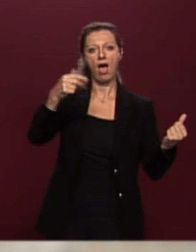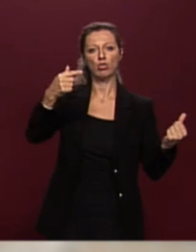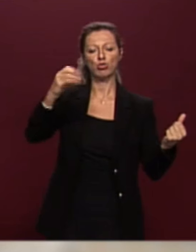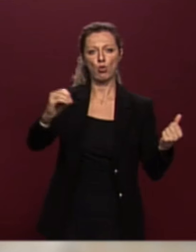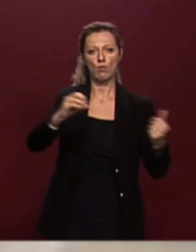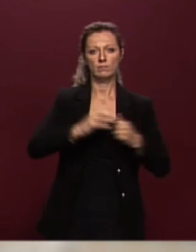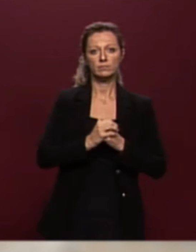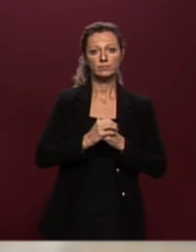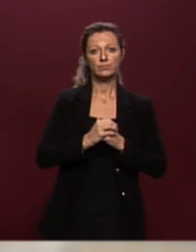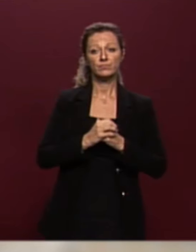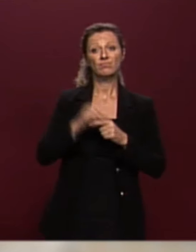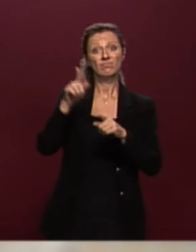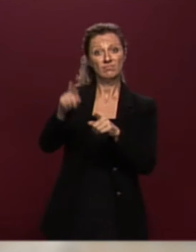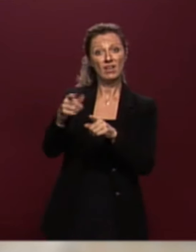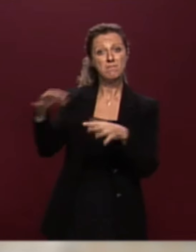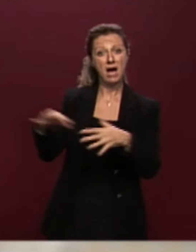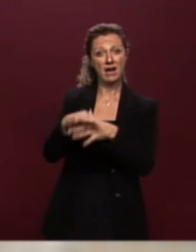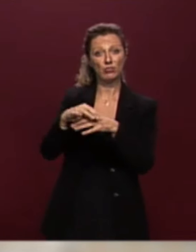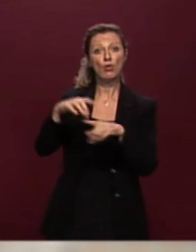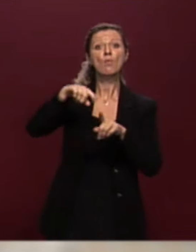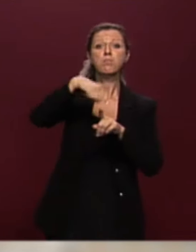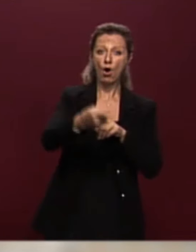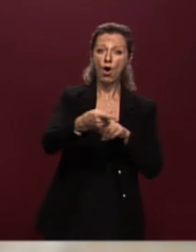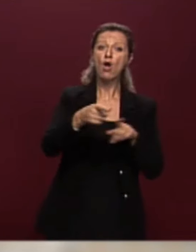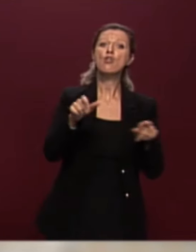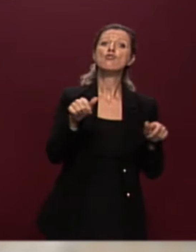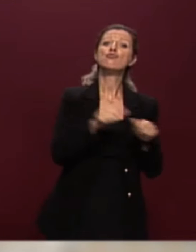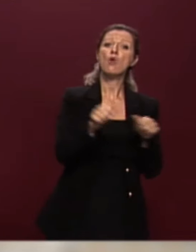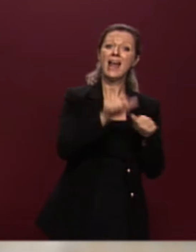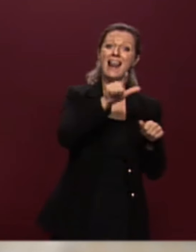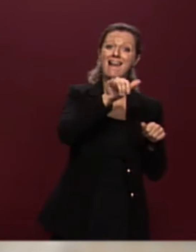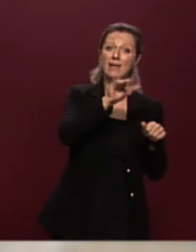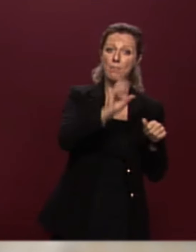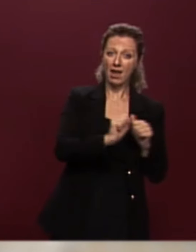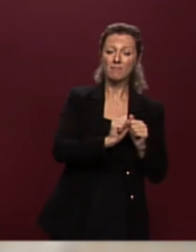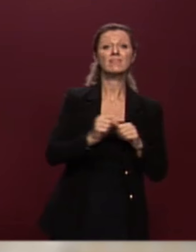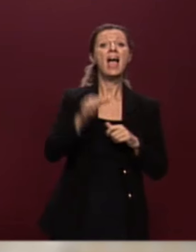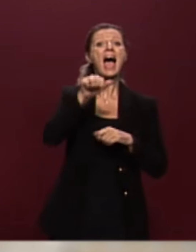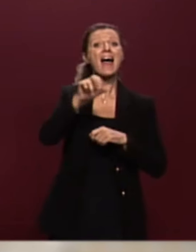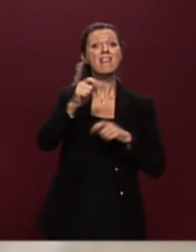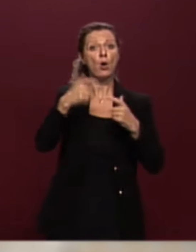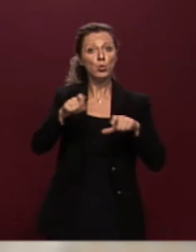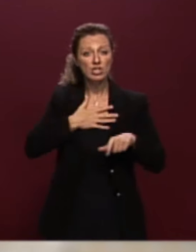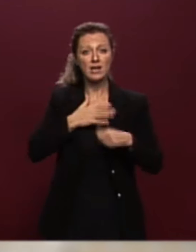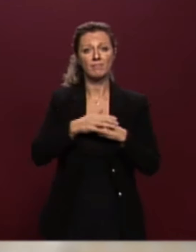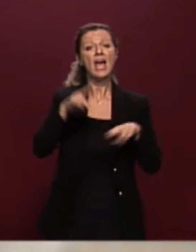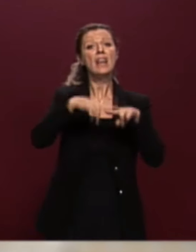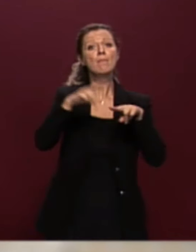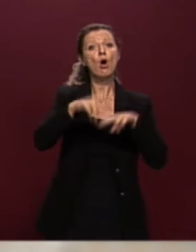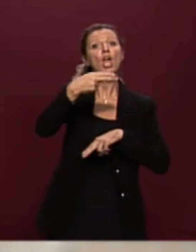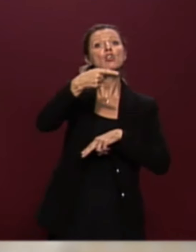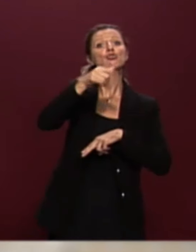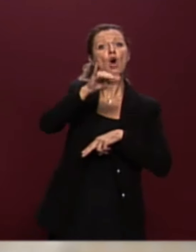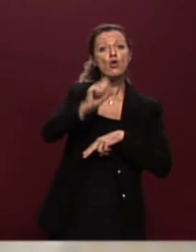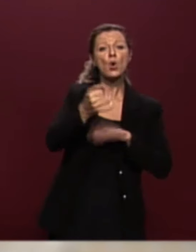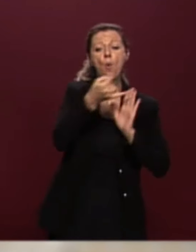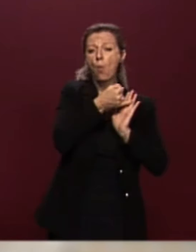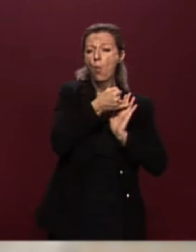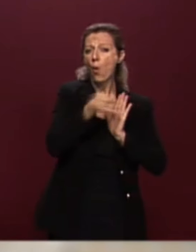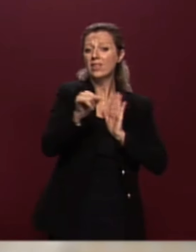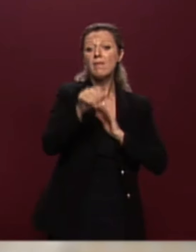Dopo di lui, per lo stesso male, se ne sono andati mia sorella Libera, mia cugina Anna, mio nipote Giorgio e ultima,